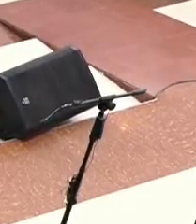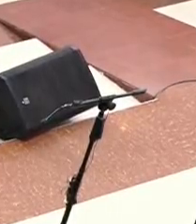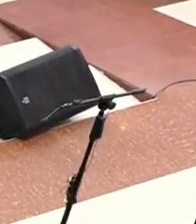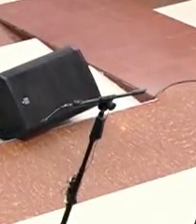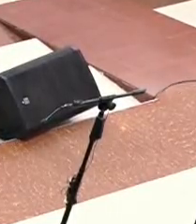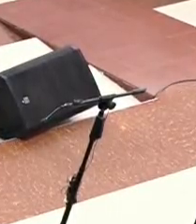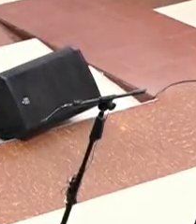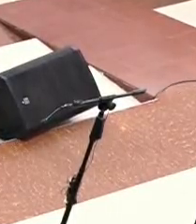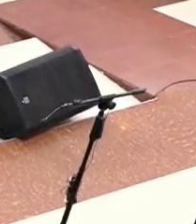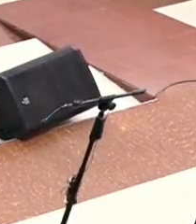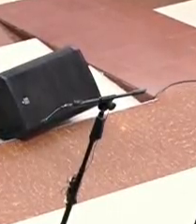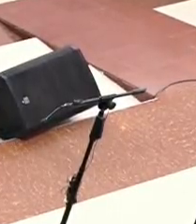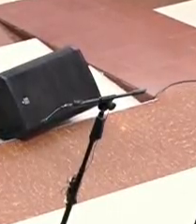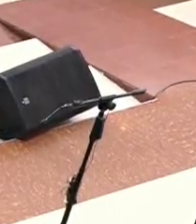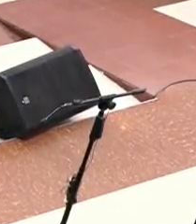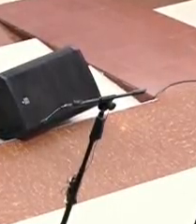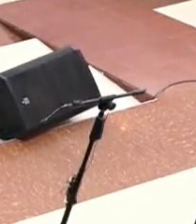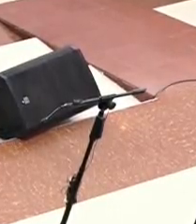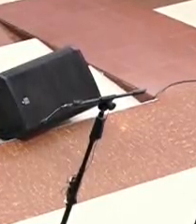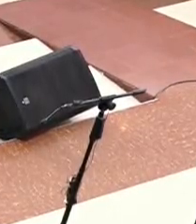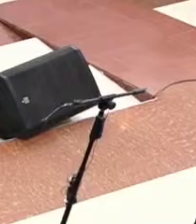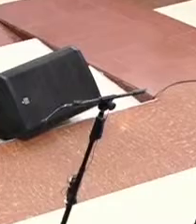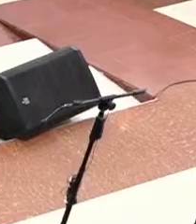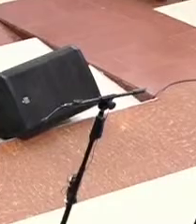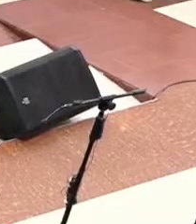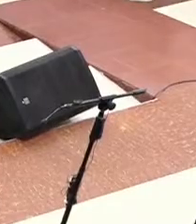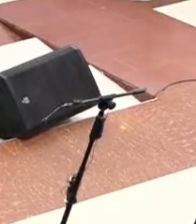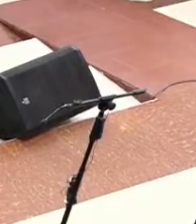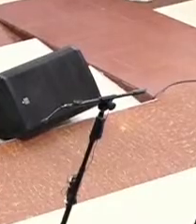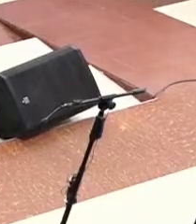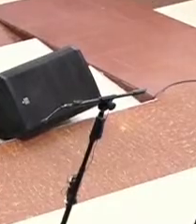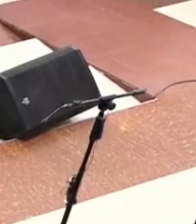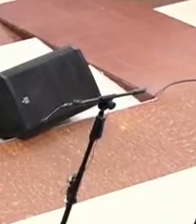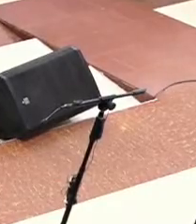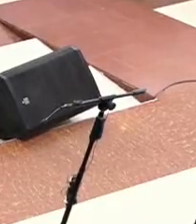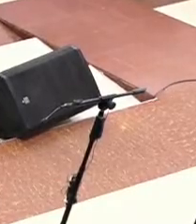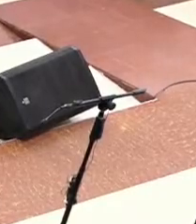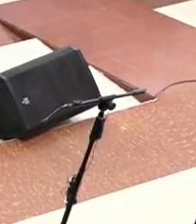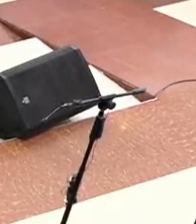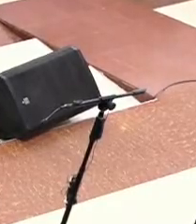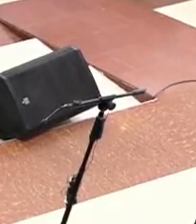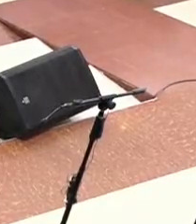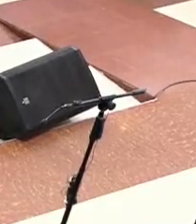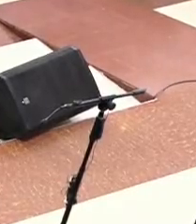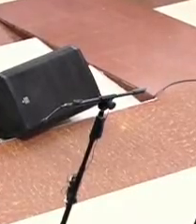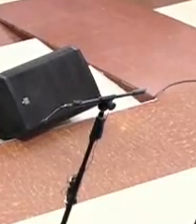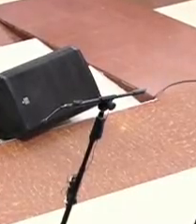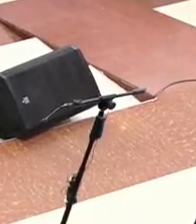Love.